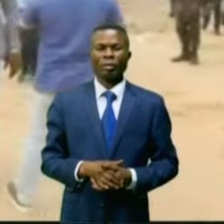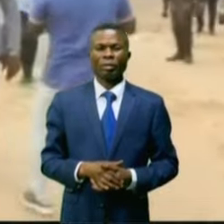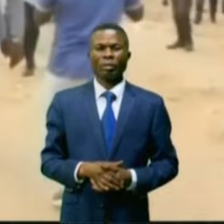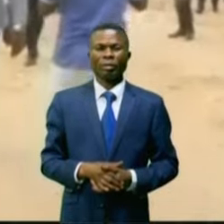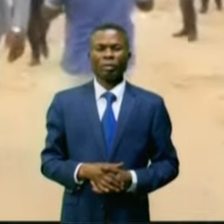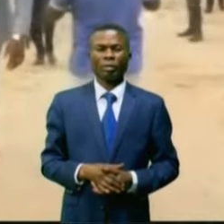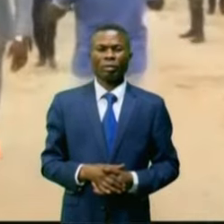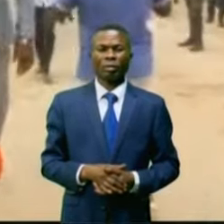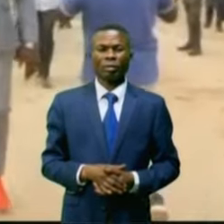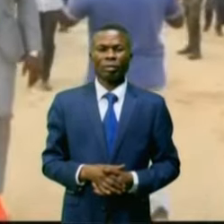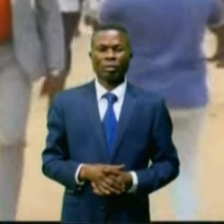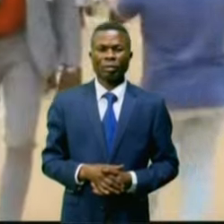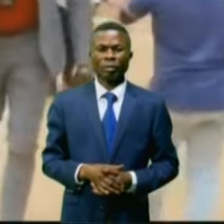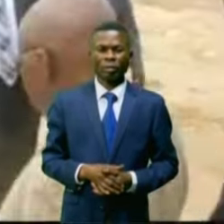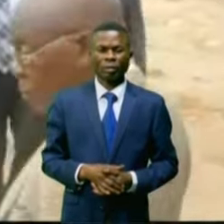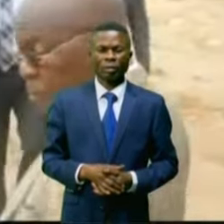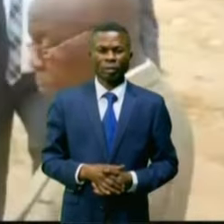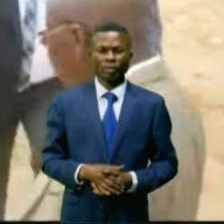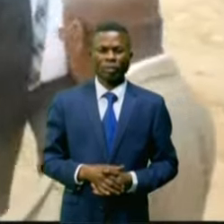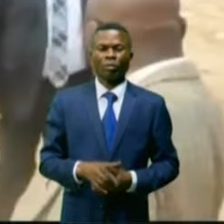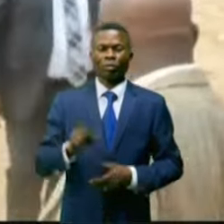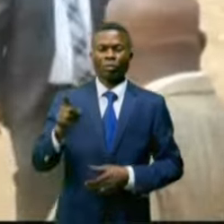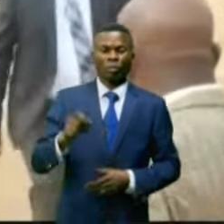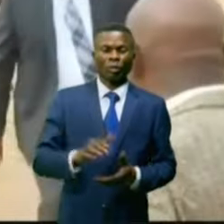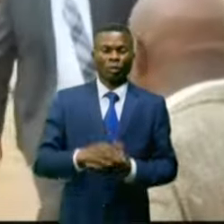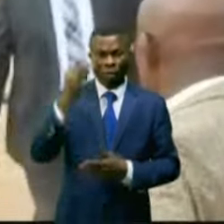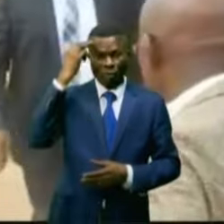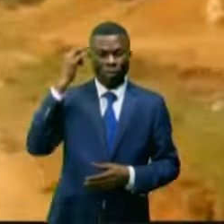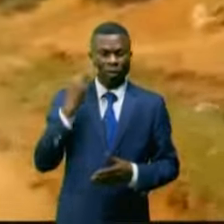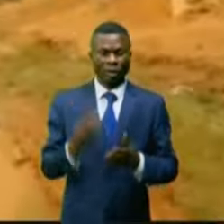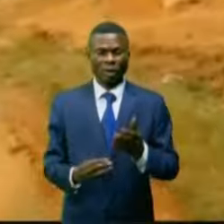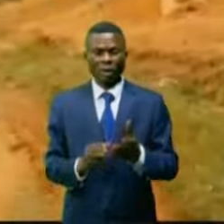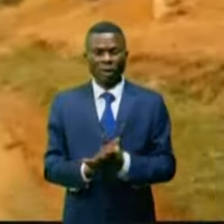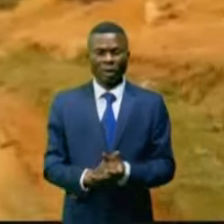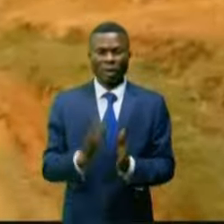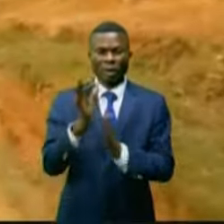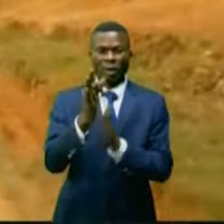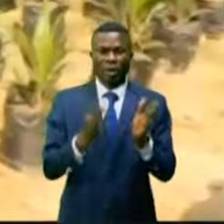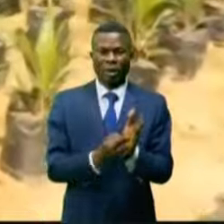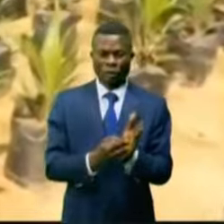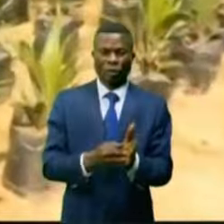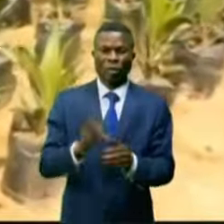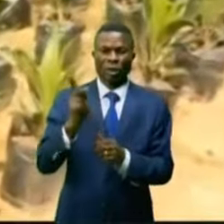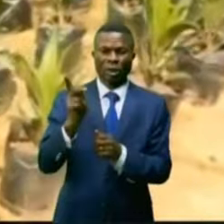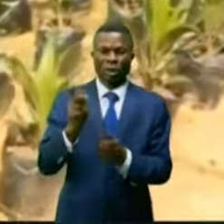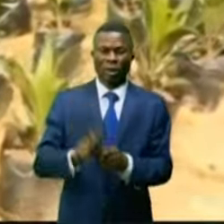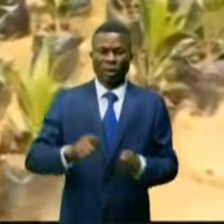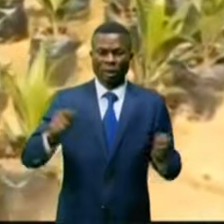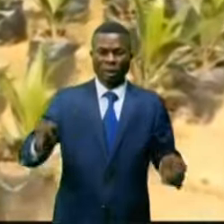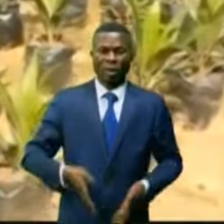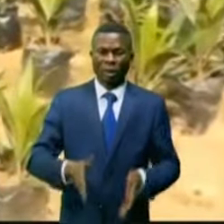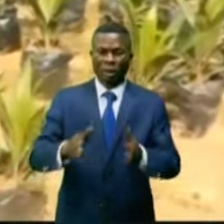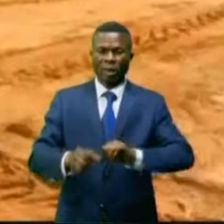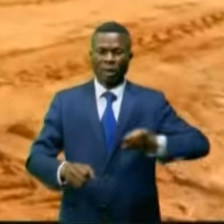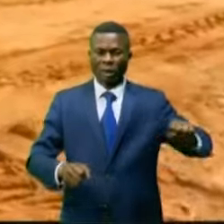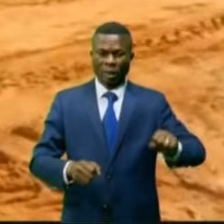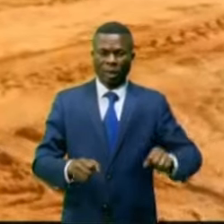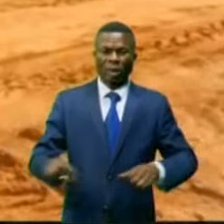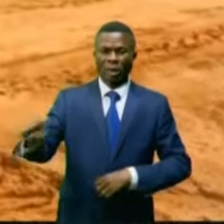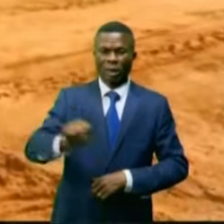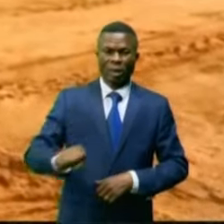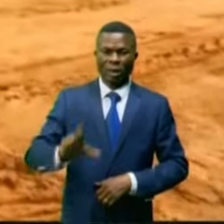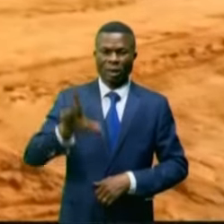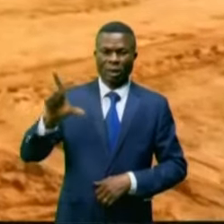La compagnie agro-pastorale Kapongo, située à quelques 18 km de la traversée de la rive gauche dans le secteur de